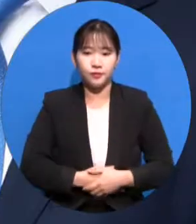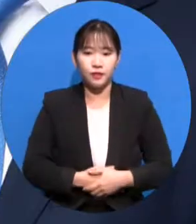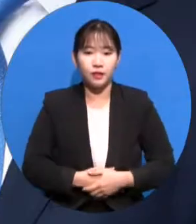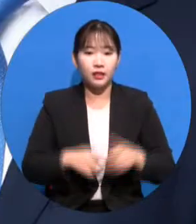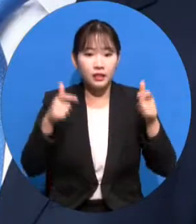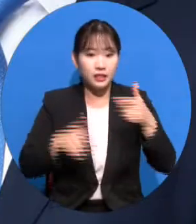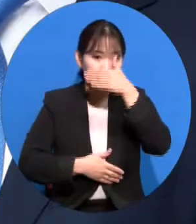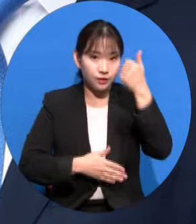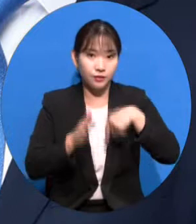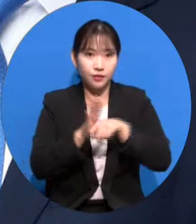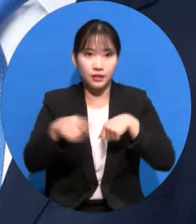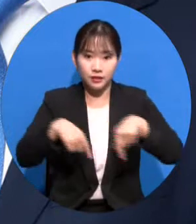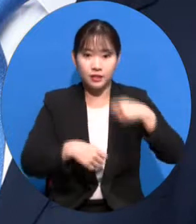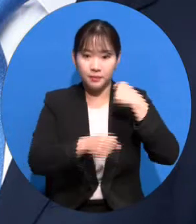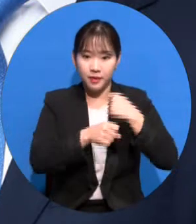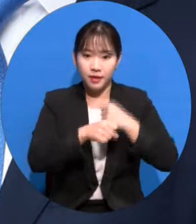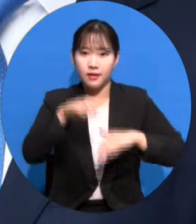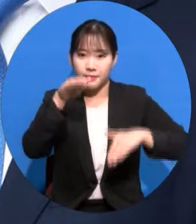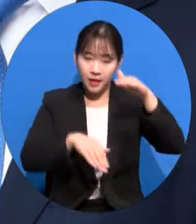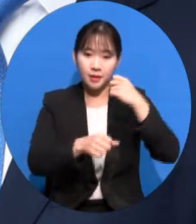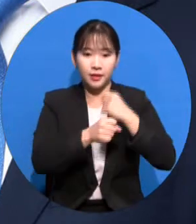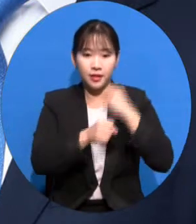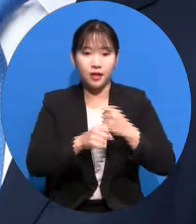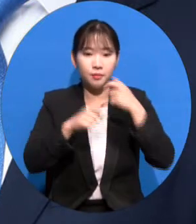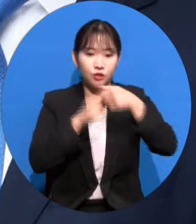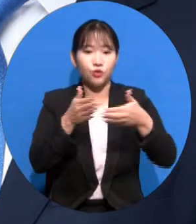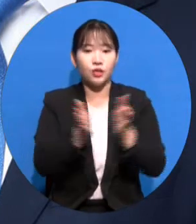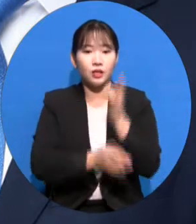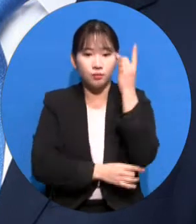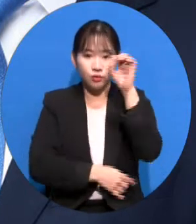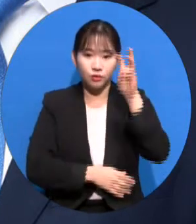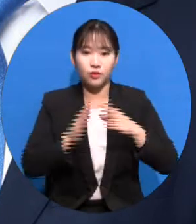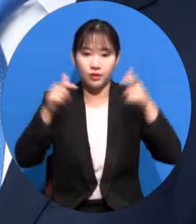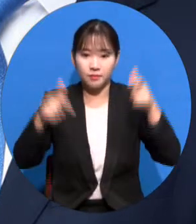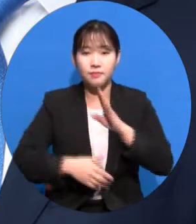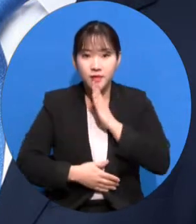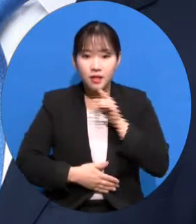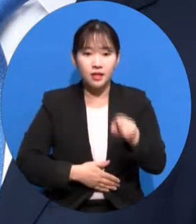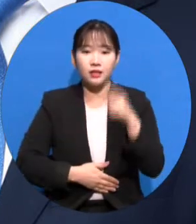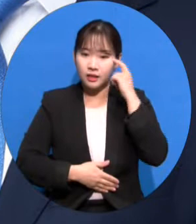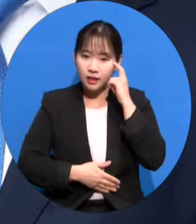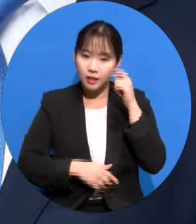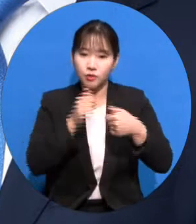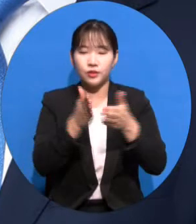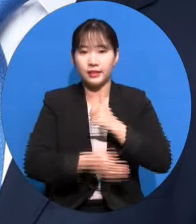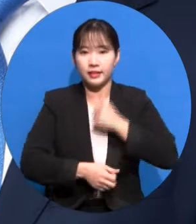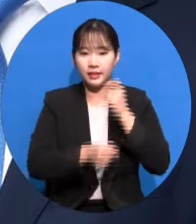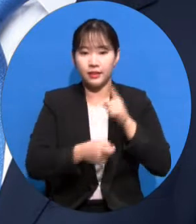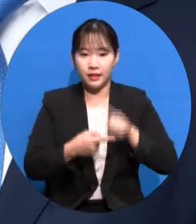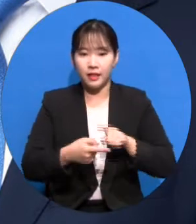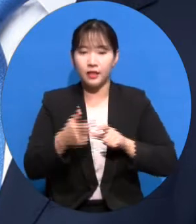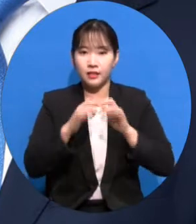지역의 청년들을 위한 정책들을 차별화하고 민주당의 뿌리가 강조된 남 아니겠습니까? 그런 차원에서 우리가 민주당의 정체성에 대해서